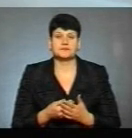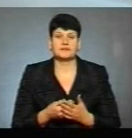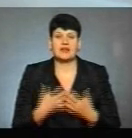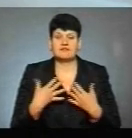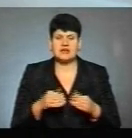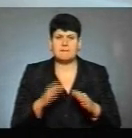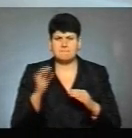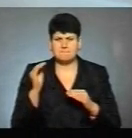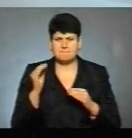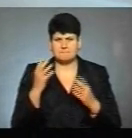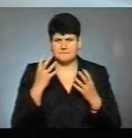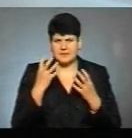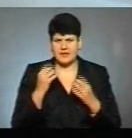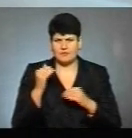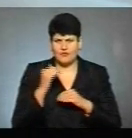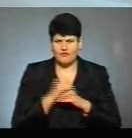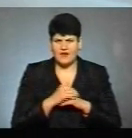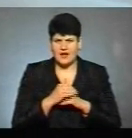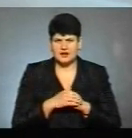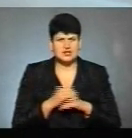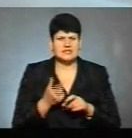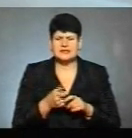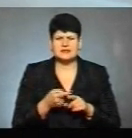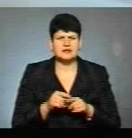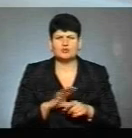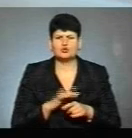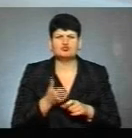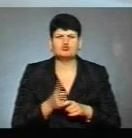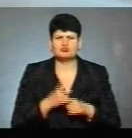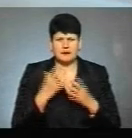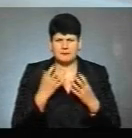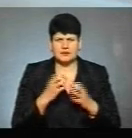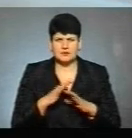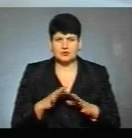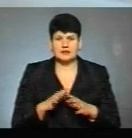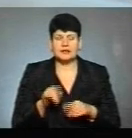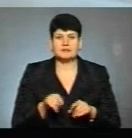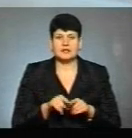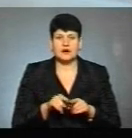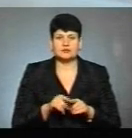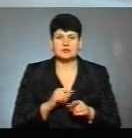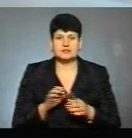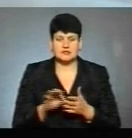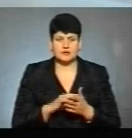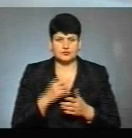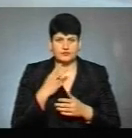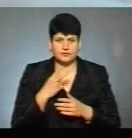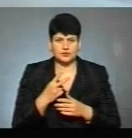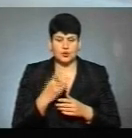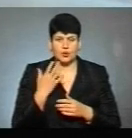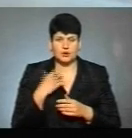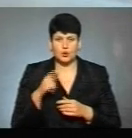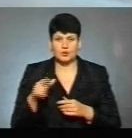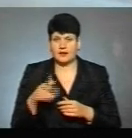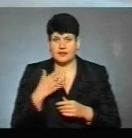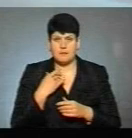вже пізно ввечері. Не так аж дуже пізно, бо коли дуже пізно, то також кидається в очі, коли людей